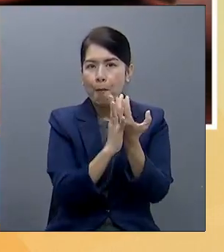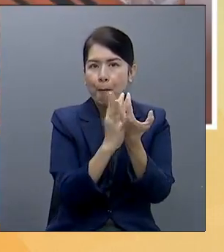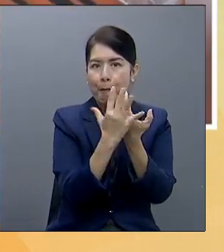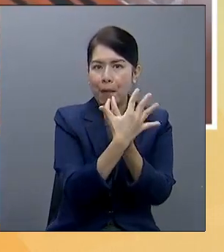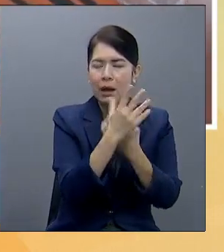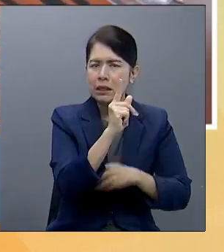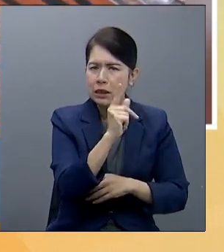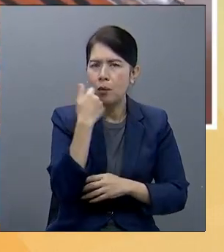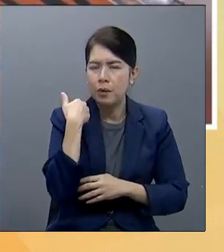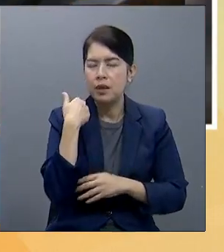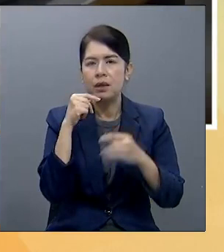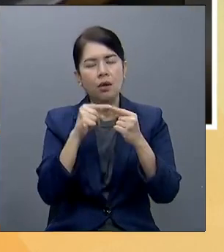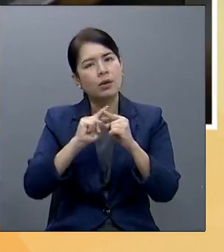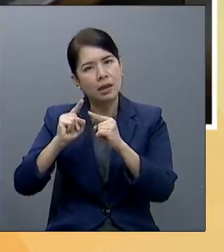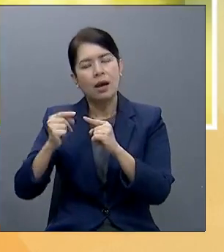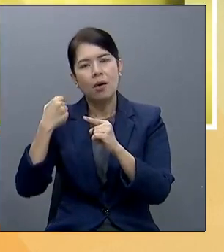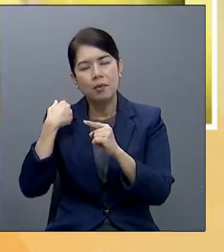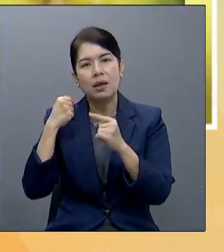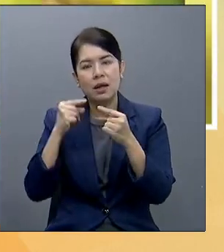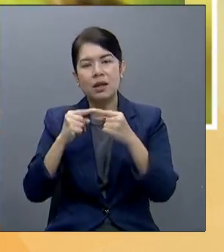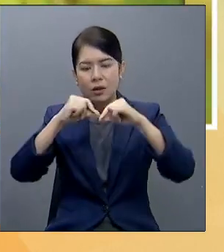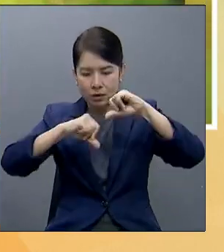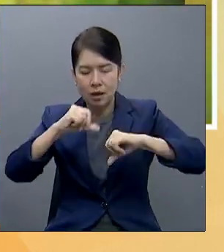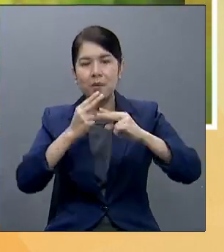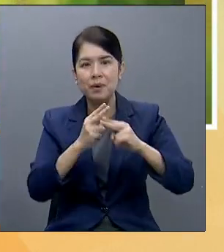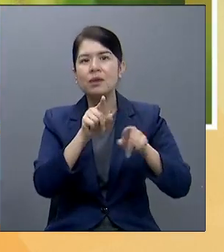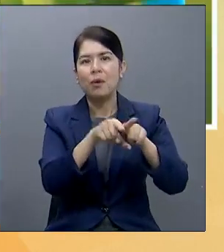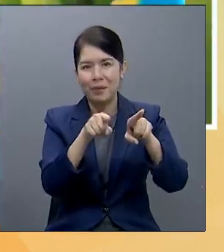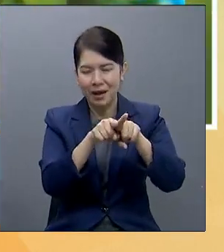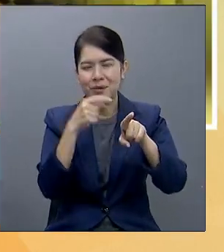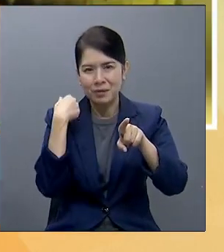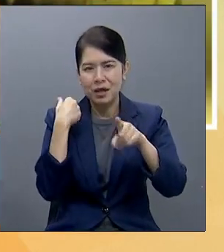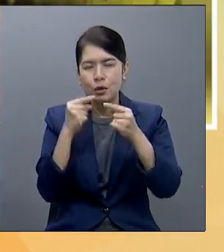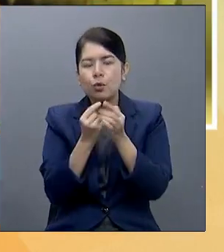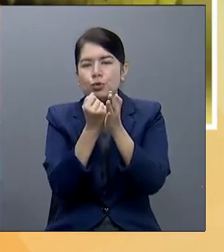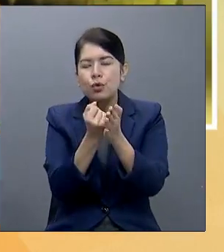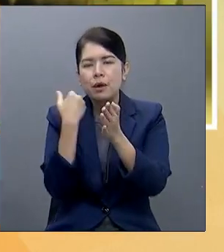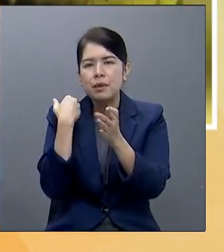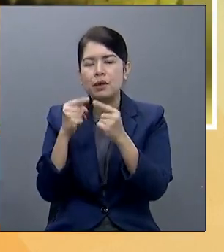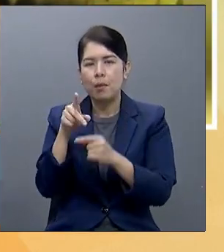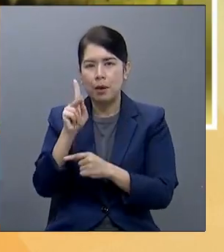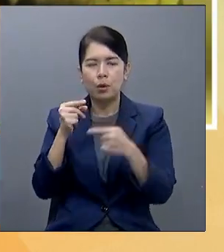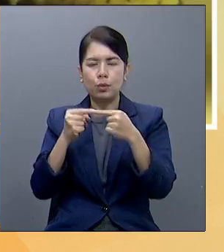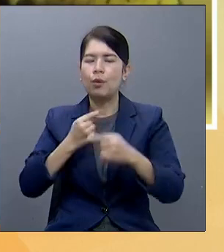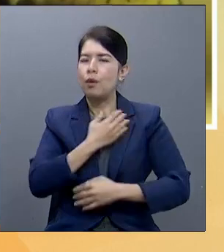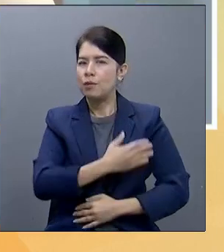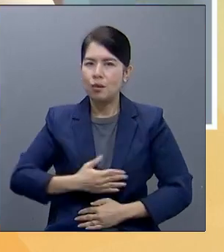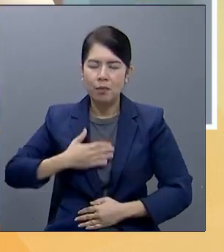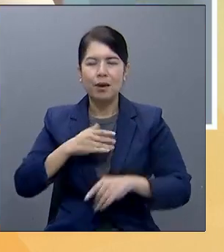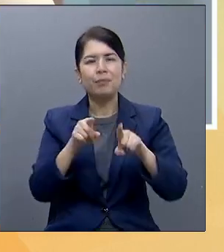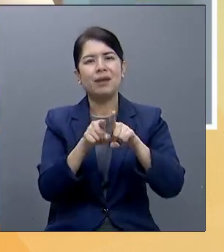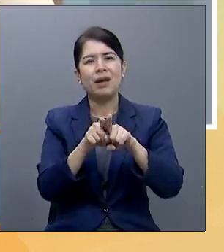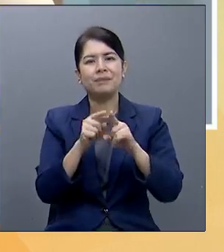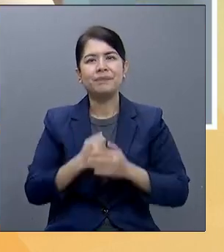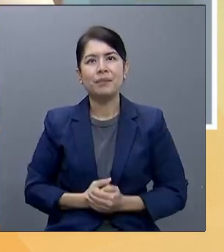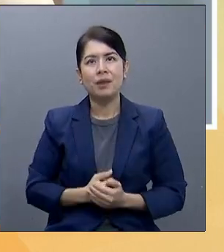สารไอโซไทโอไซยาเนตเหมือนกันซึ่งเราสามารถทานปริมาณมากได้นะครับเพื่อได้รับสารนี้แล้วก็เป็นประโยชน์ต่อสุขภาพเหมือนกันนะครับ เพราะฉะนั้นจริงๆก็คือเ